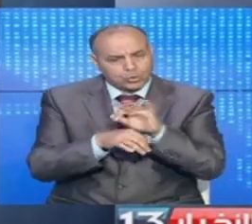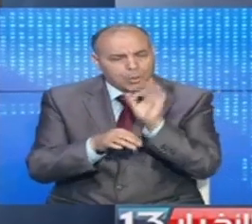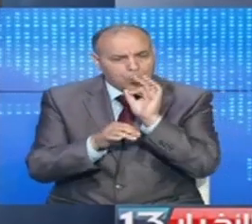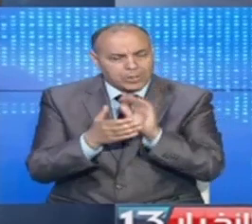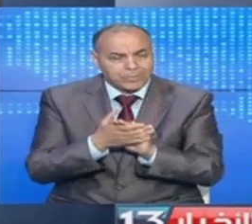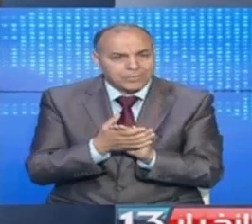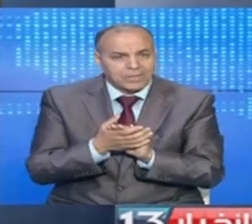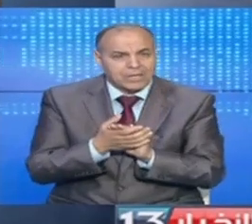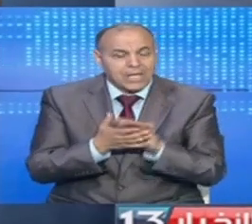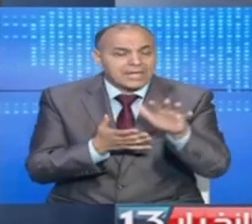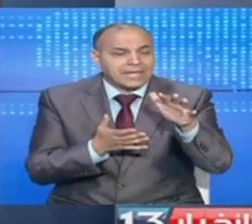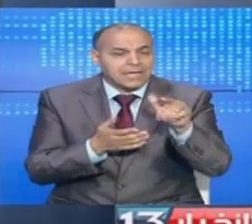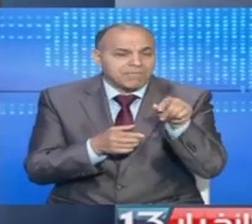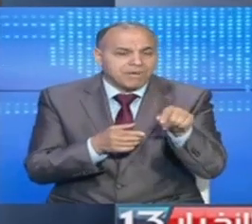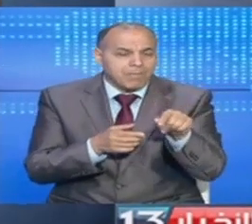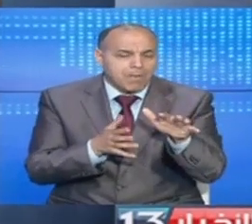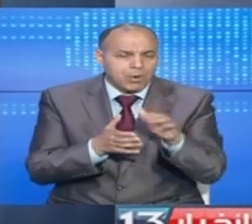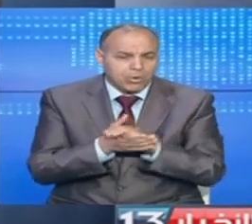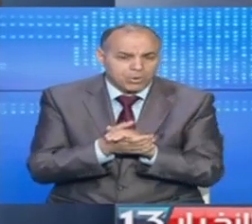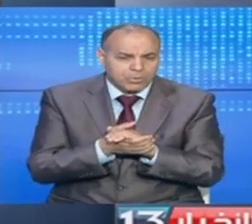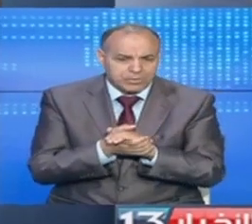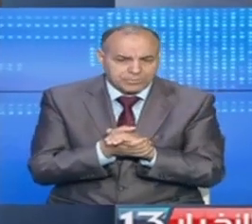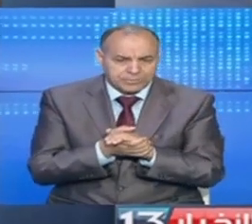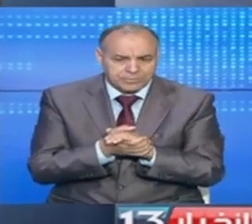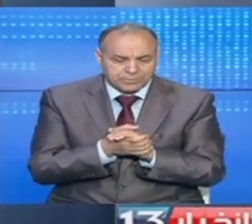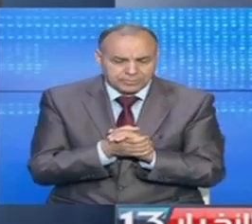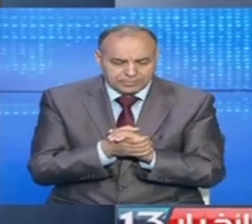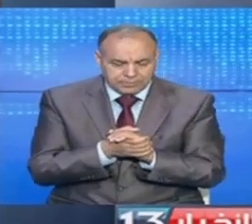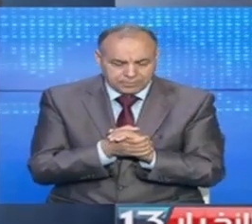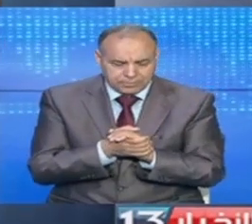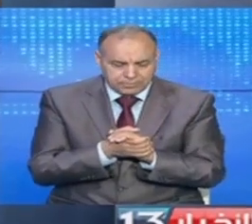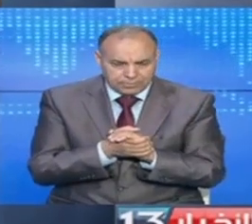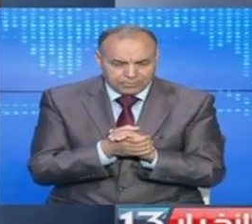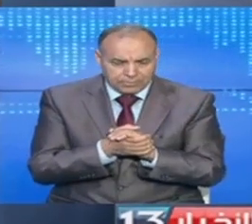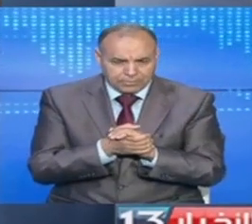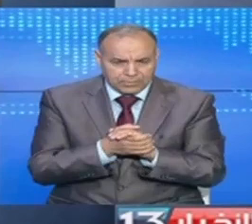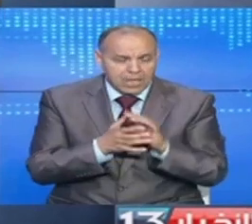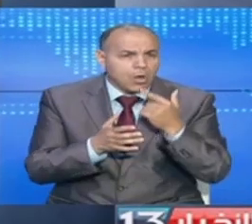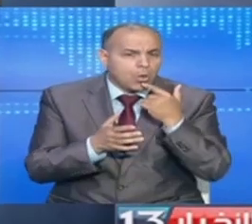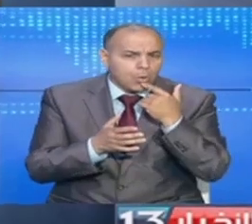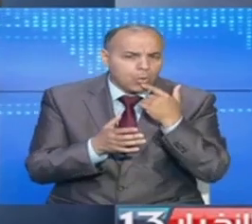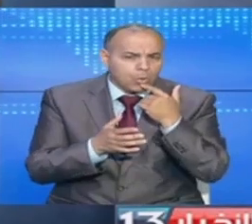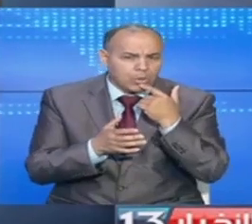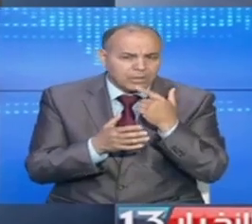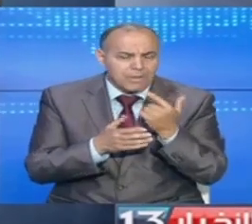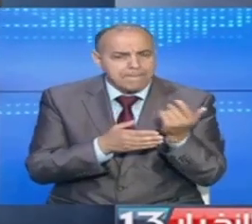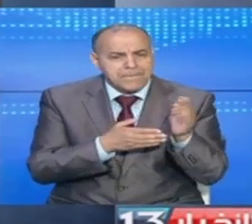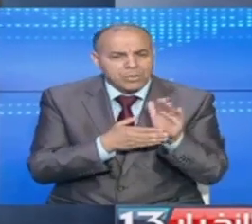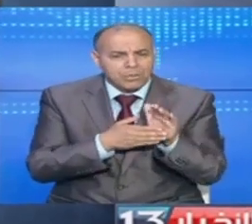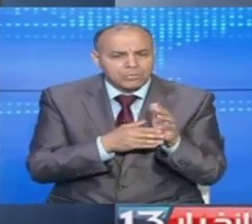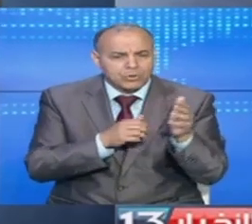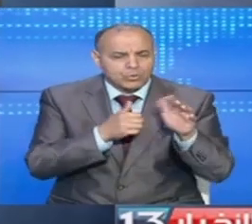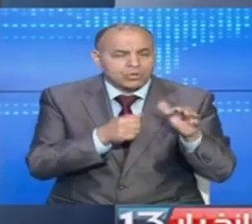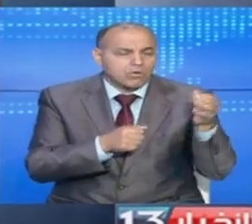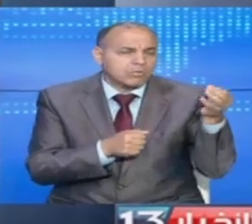اه تقريبا ما يقارب اه اه من المقاتلين وما من وهي متابعه